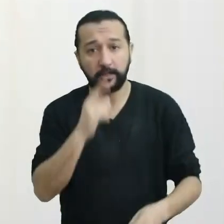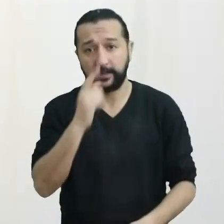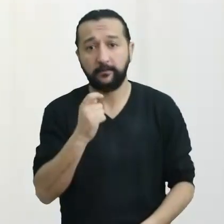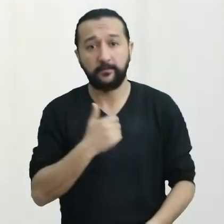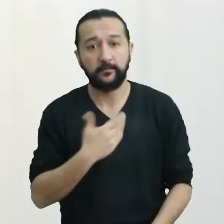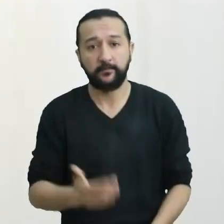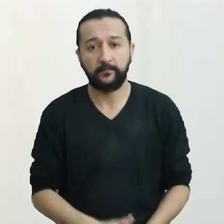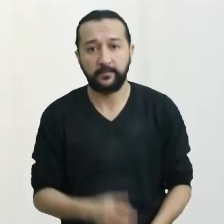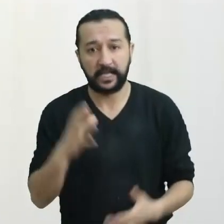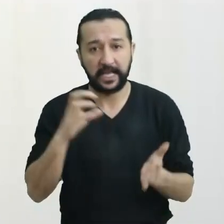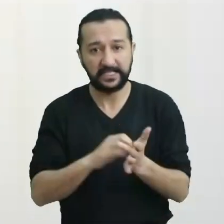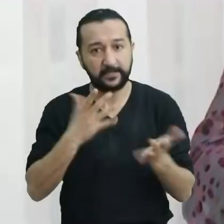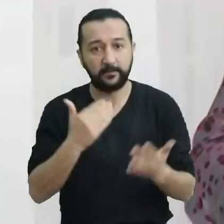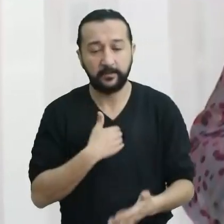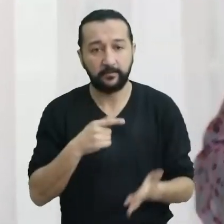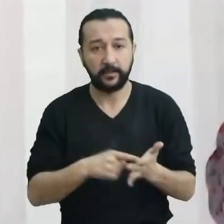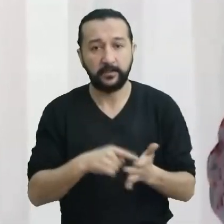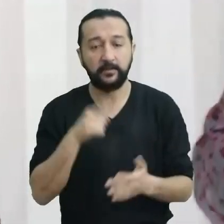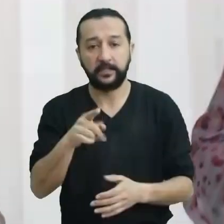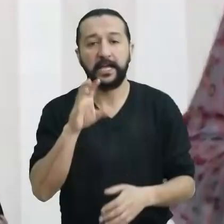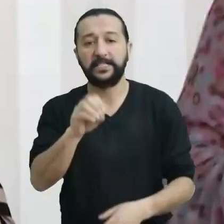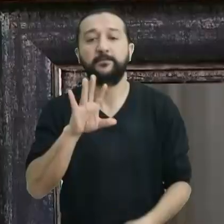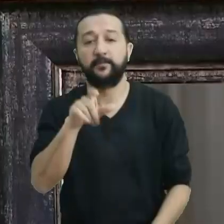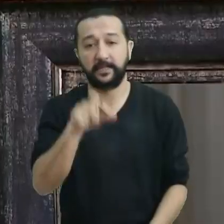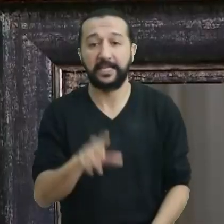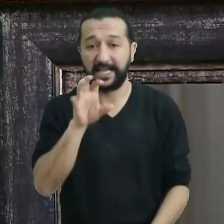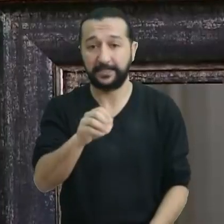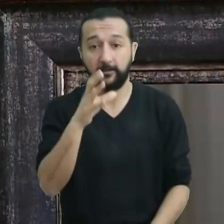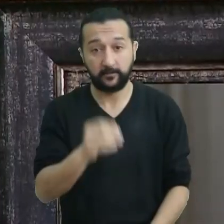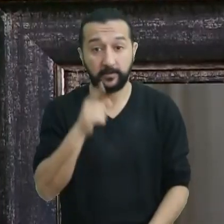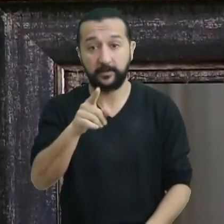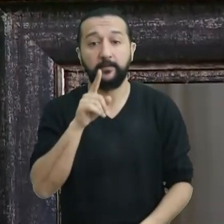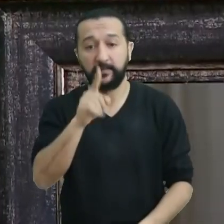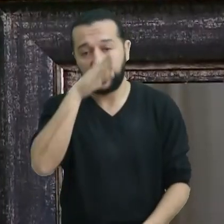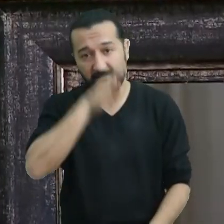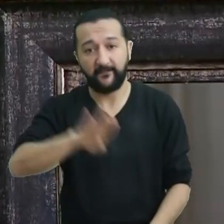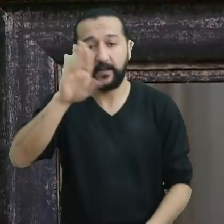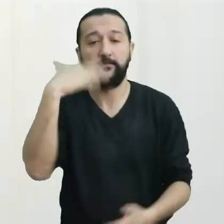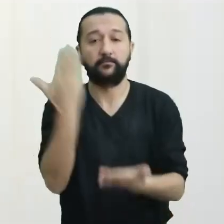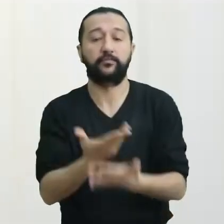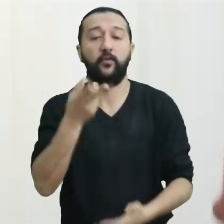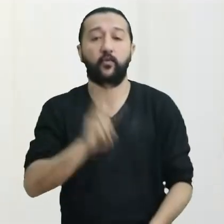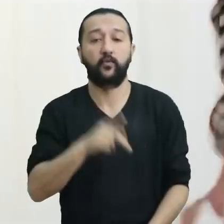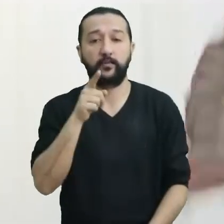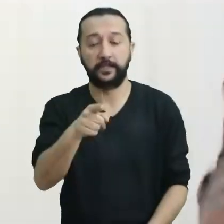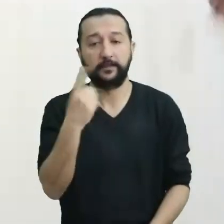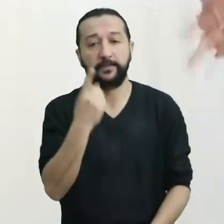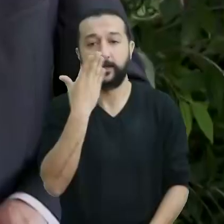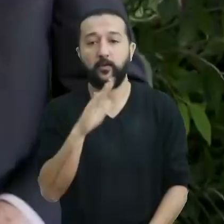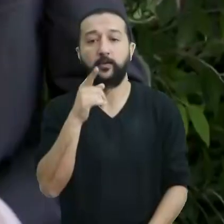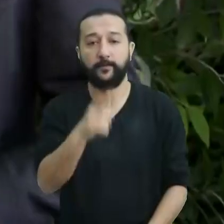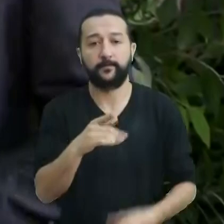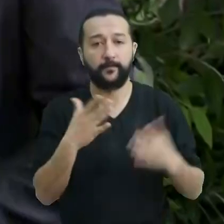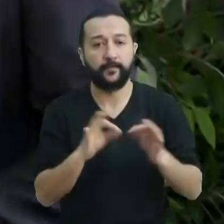soktum ya. Isırdı mı acaba ya? Isırmamıştır. Eğer ısırsaydı bir fili bile deviriyormuş. Bak sende bir şey